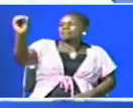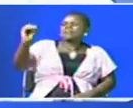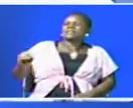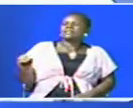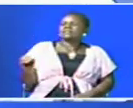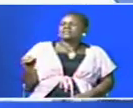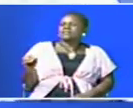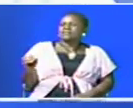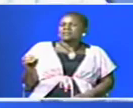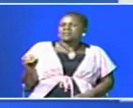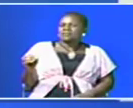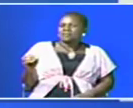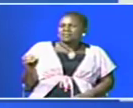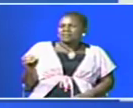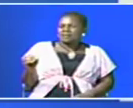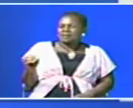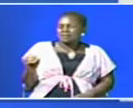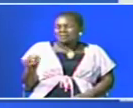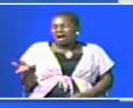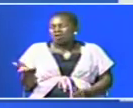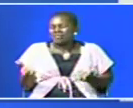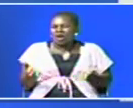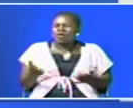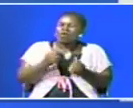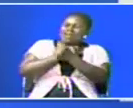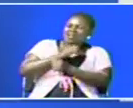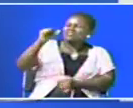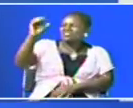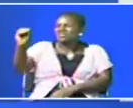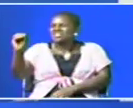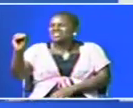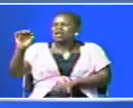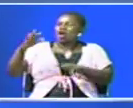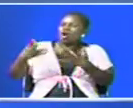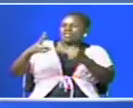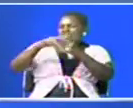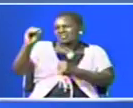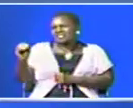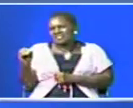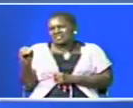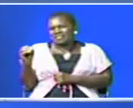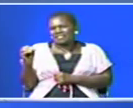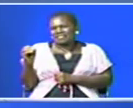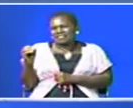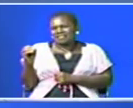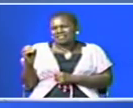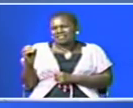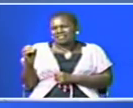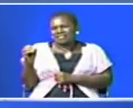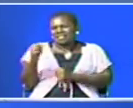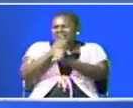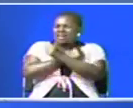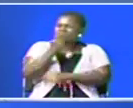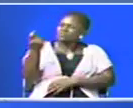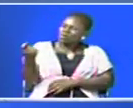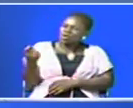mwingine? Lakini ustadhi wasema sasa tupende 100 ama tupende 50. Lakini ngoja nikwambie kauli yake, mimi nitampinga kidogo, maanake